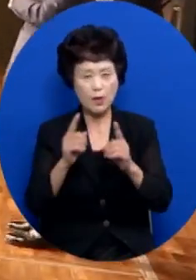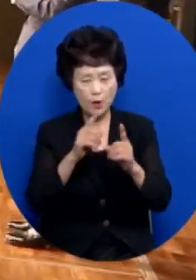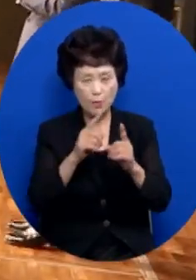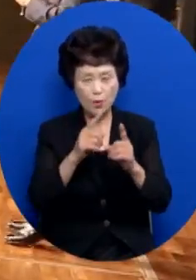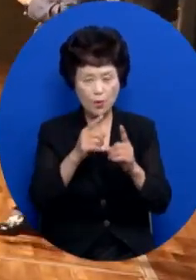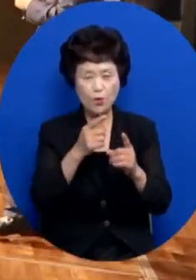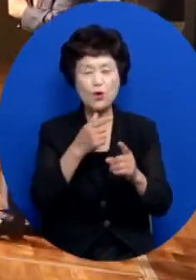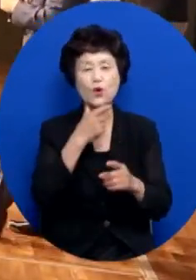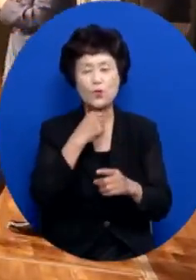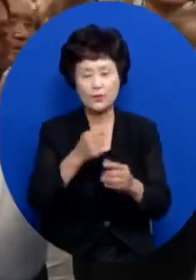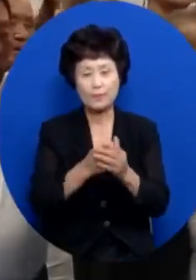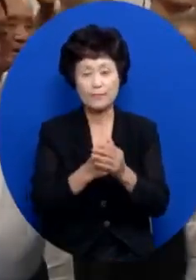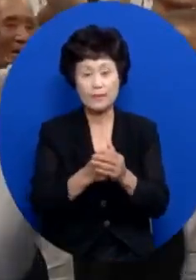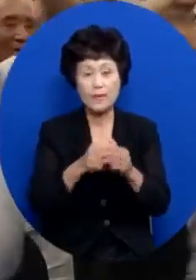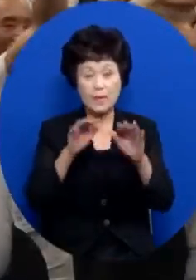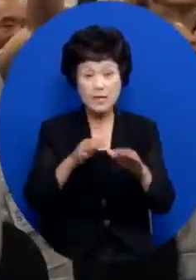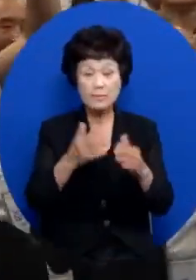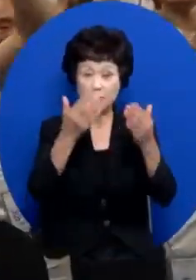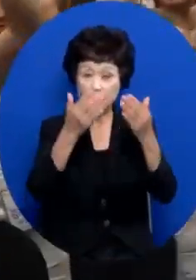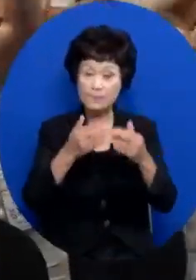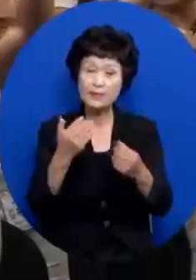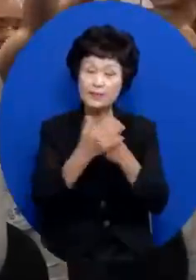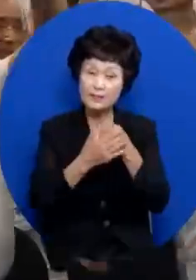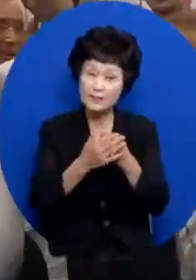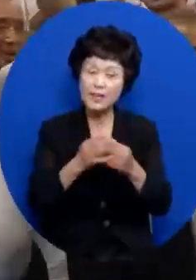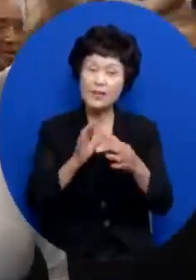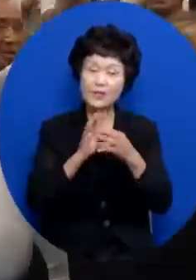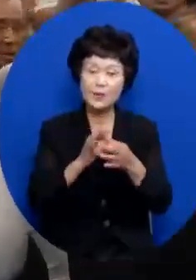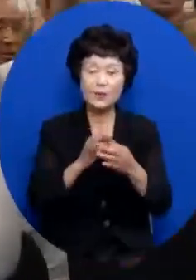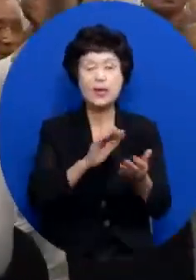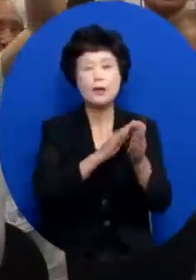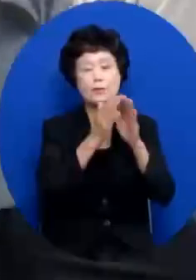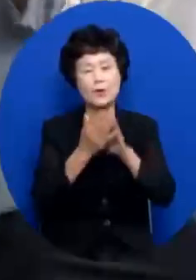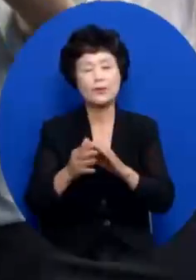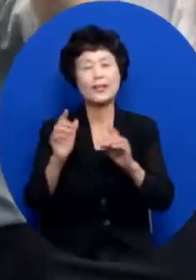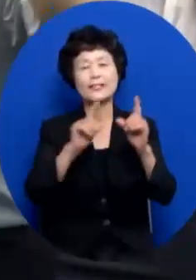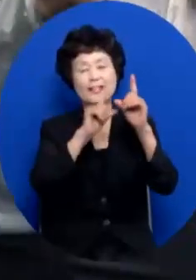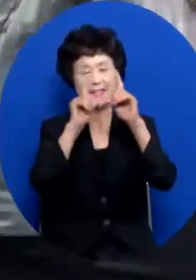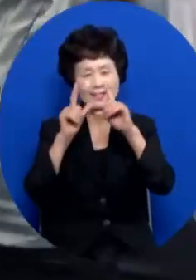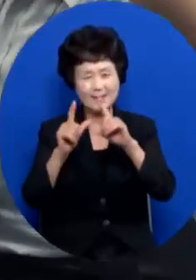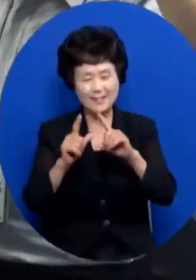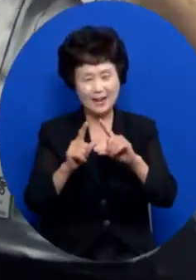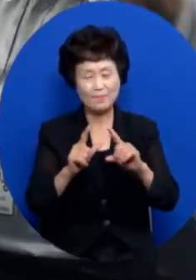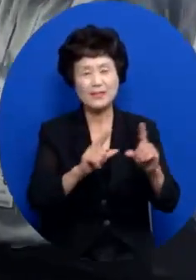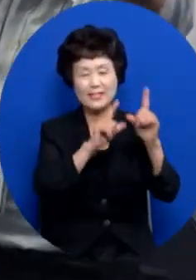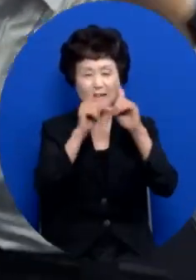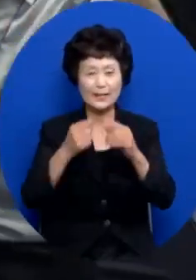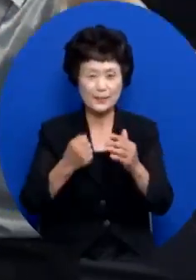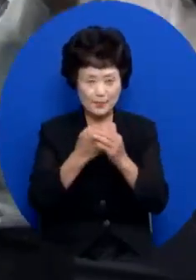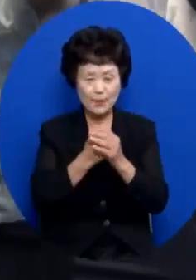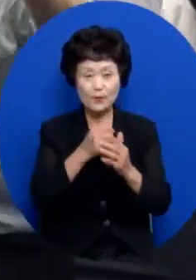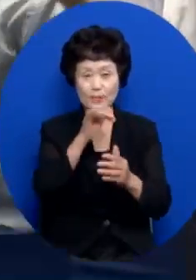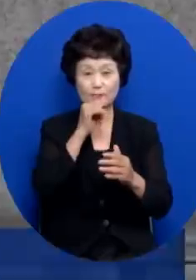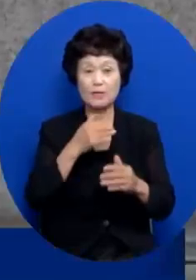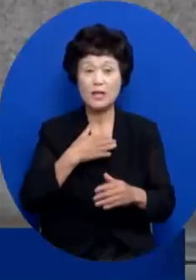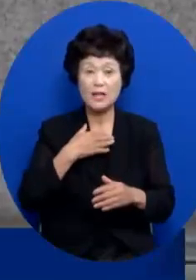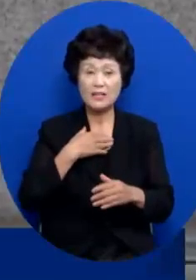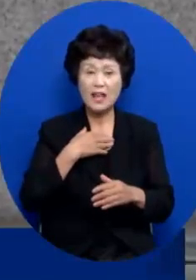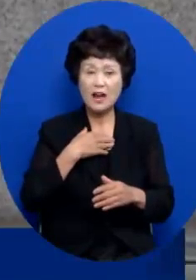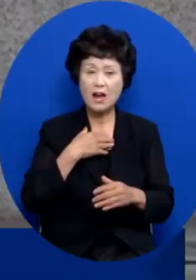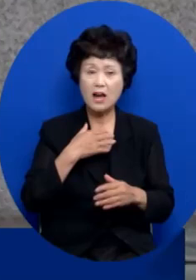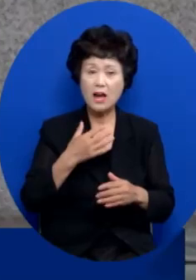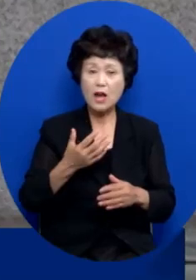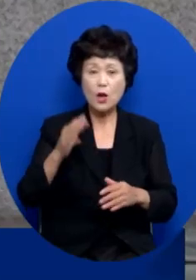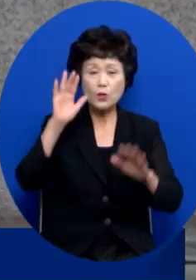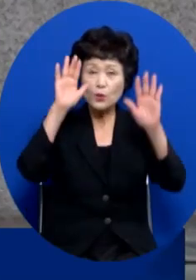참석자들은 이번 수련회에서 받은 은혜를 통해 변화된 삶을 살겠다는 다짐과 의지를 내비쳤습니다. 내가 손들었을 때는 내